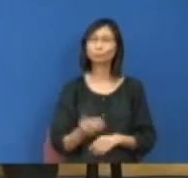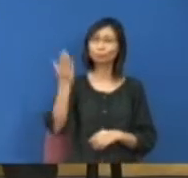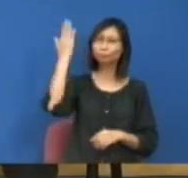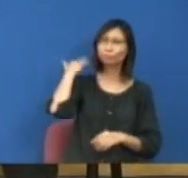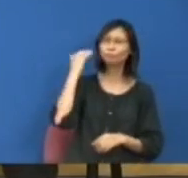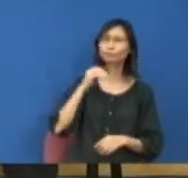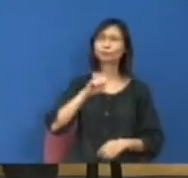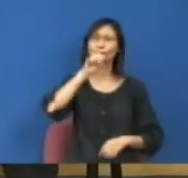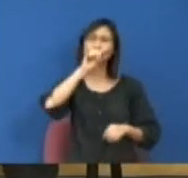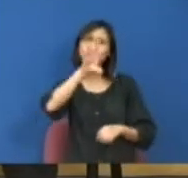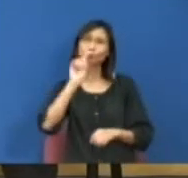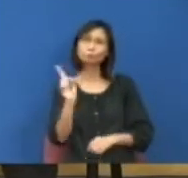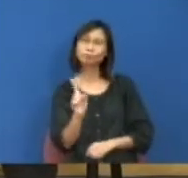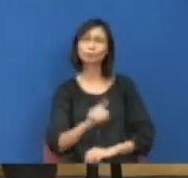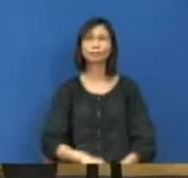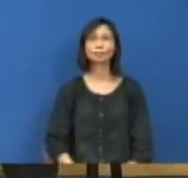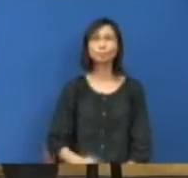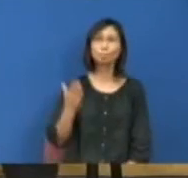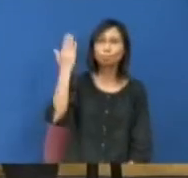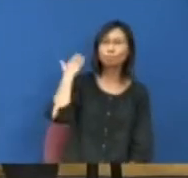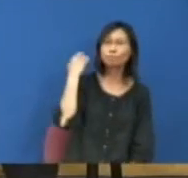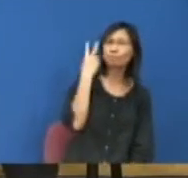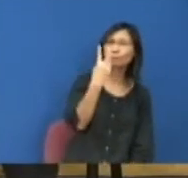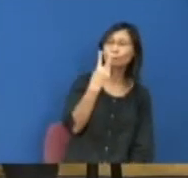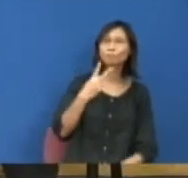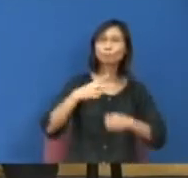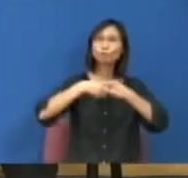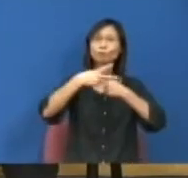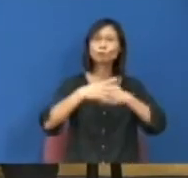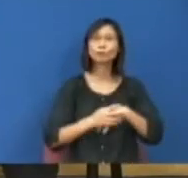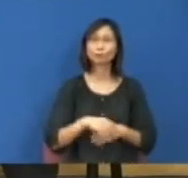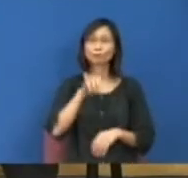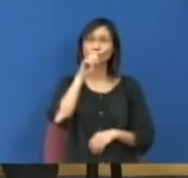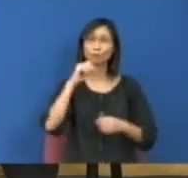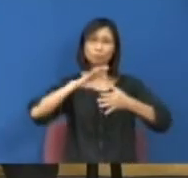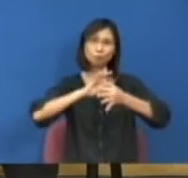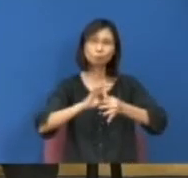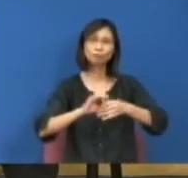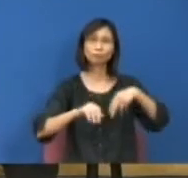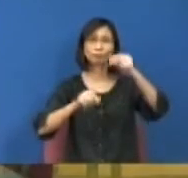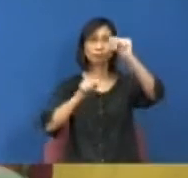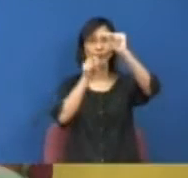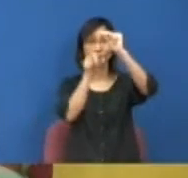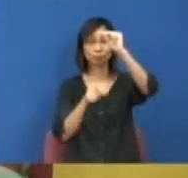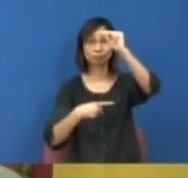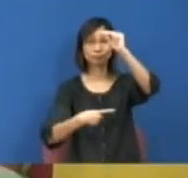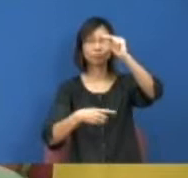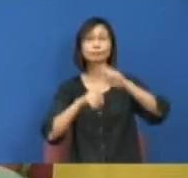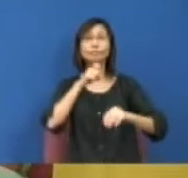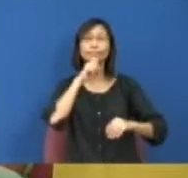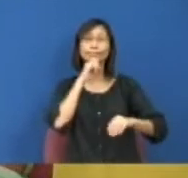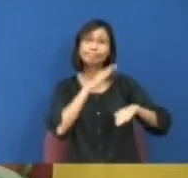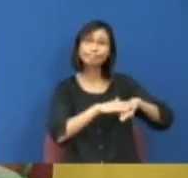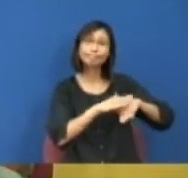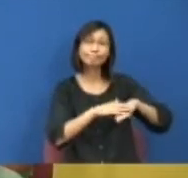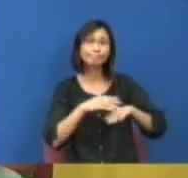咁嗰兩啱之前嗰兩集，其實我都知道會係講到關於七一啦。咁其實都有一啲即係留言咧，都對